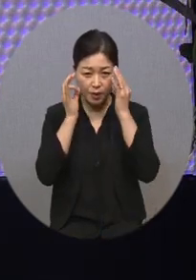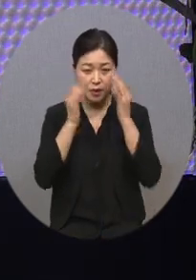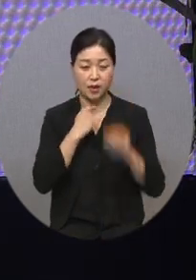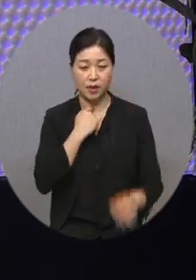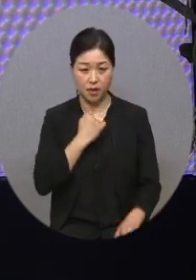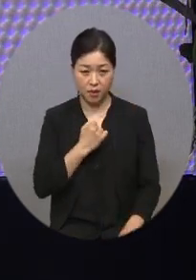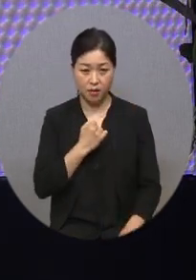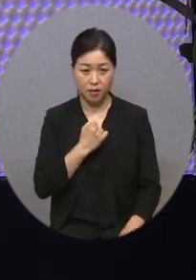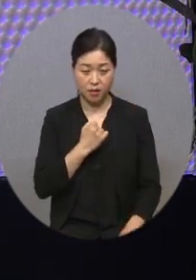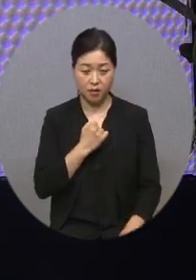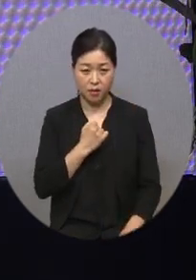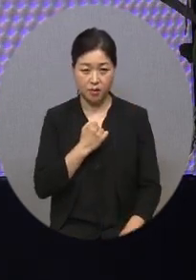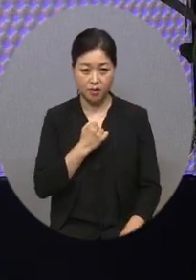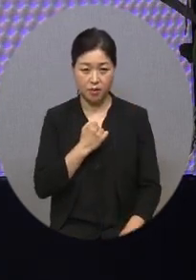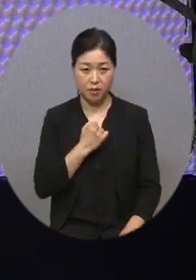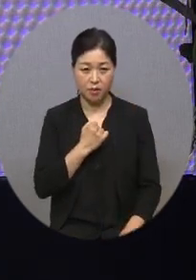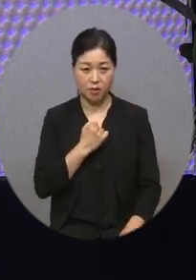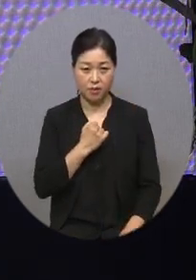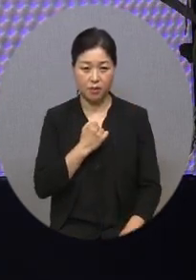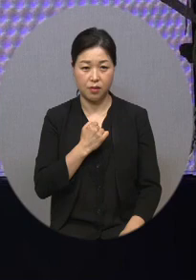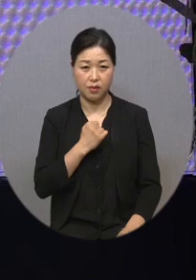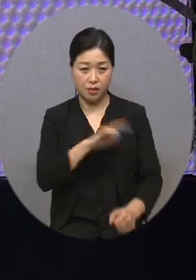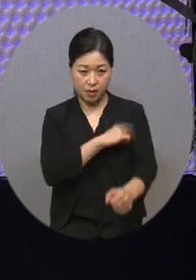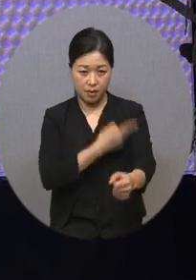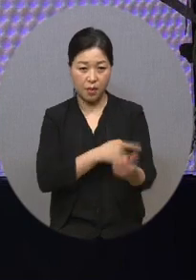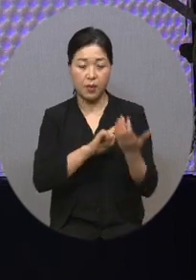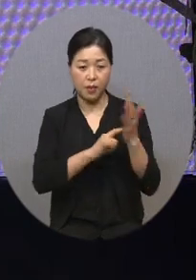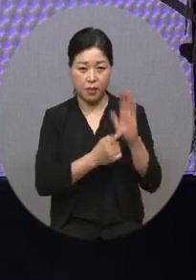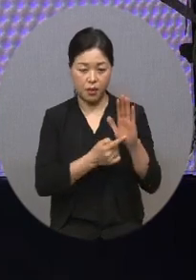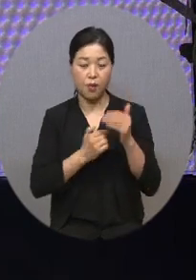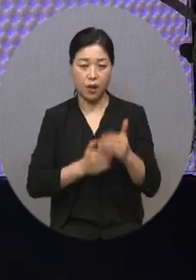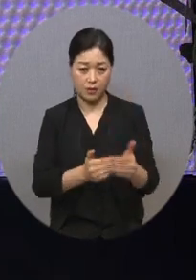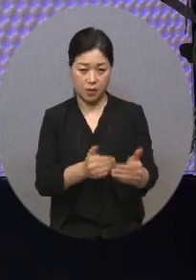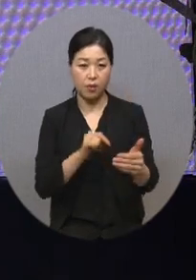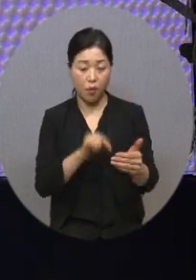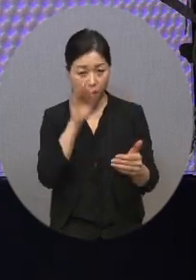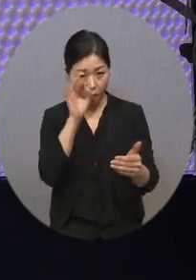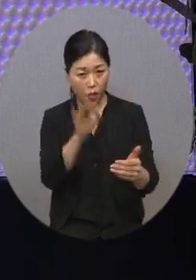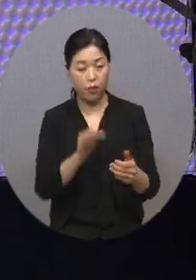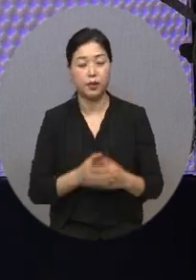것을 그 발표하는 과정을 우리가 보면서,